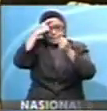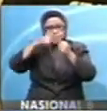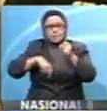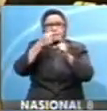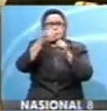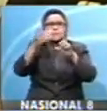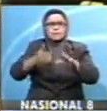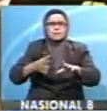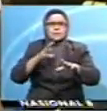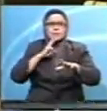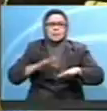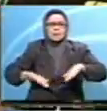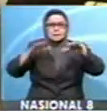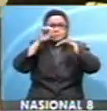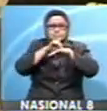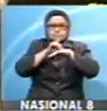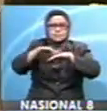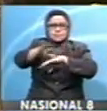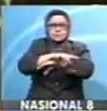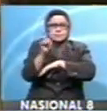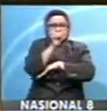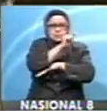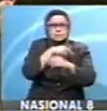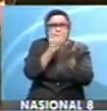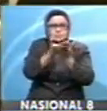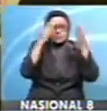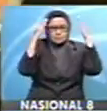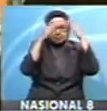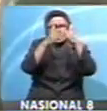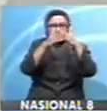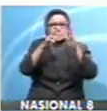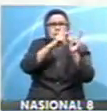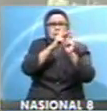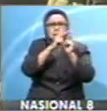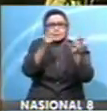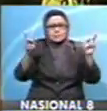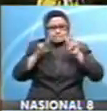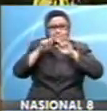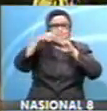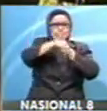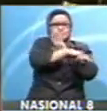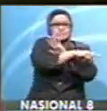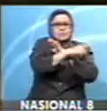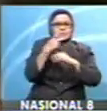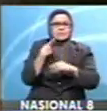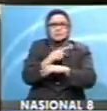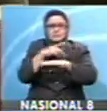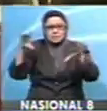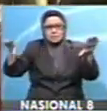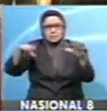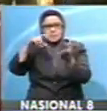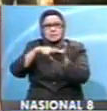timur so kita cadangkan api Negeri Pahang lah kawasan pendalaman so kita nak buat ni DJ